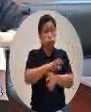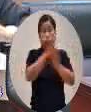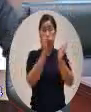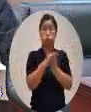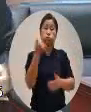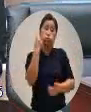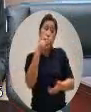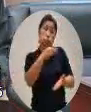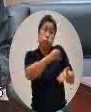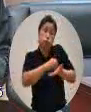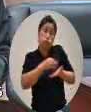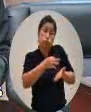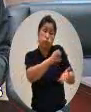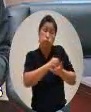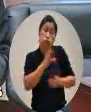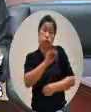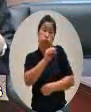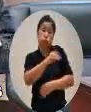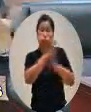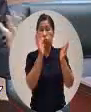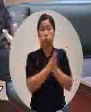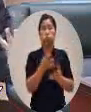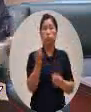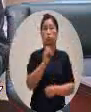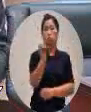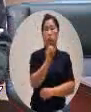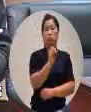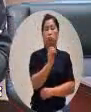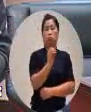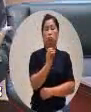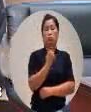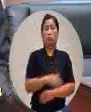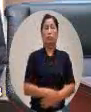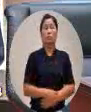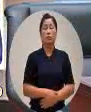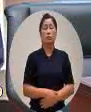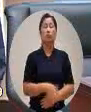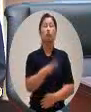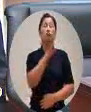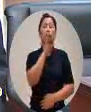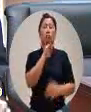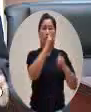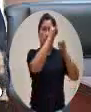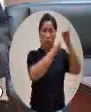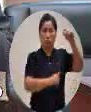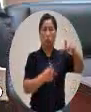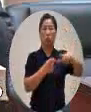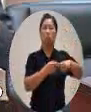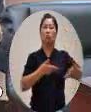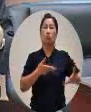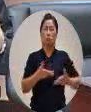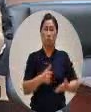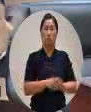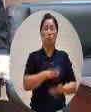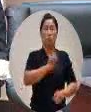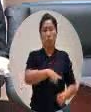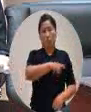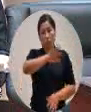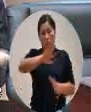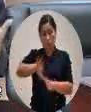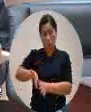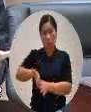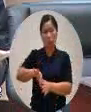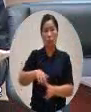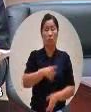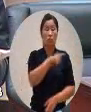收誰領的錢誰沒得領的錢嘛這些東西都沒有也是一個歷史公案然後呢他們